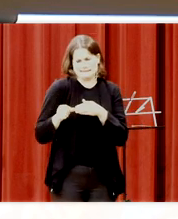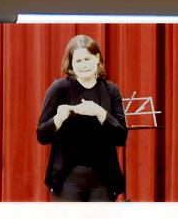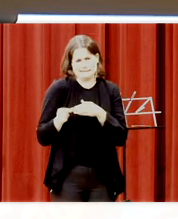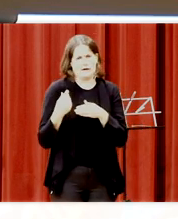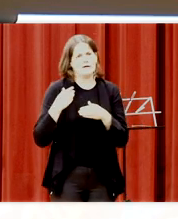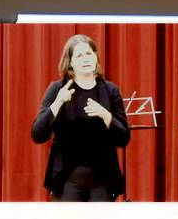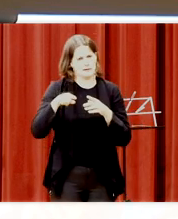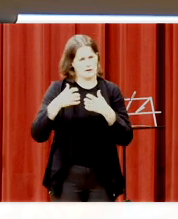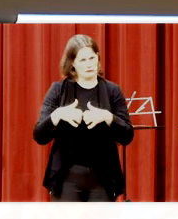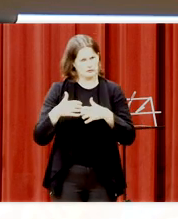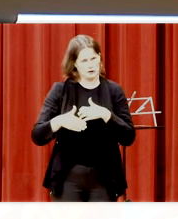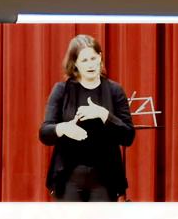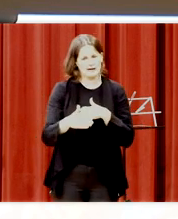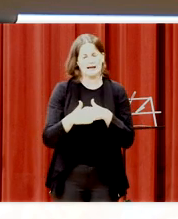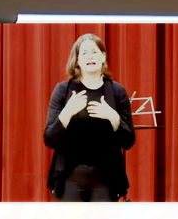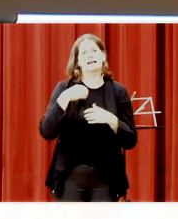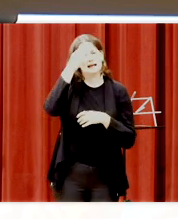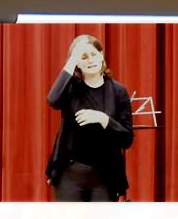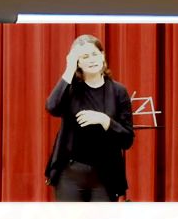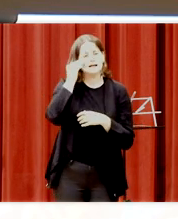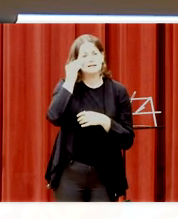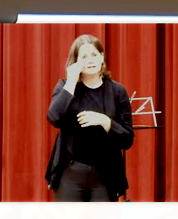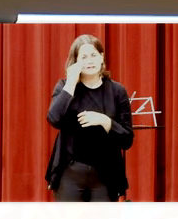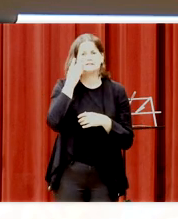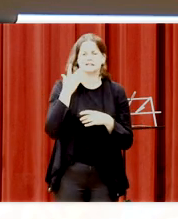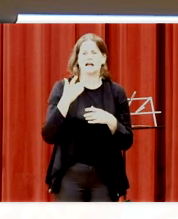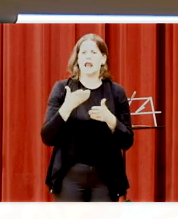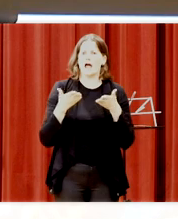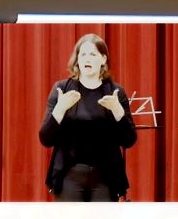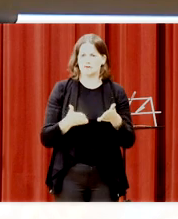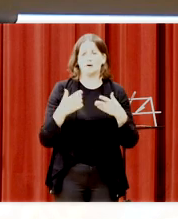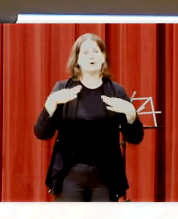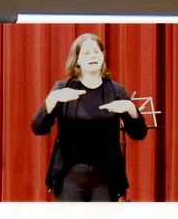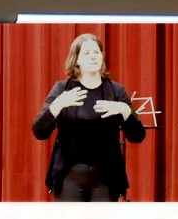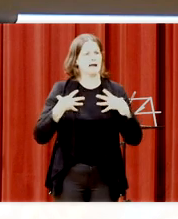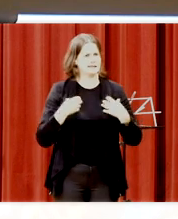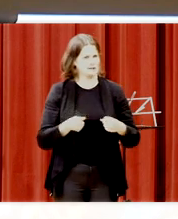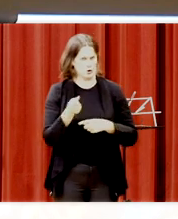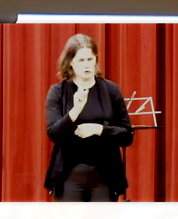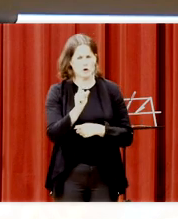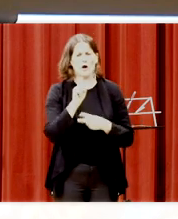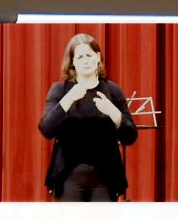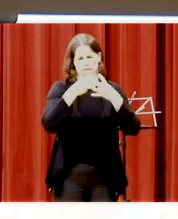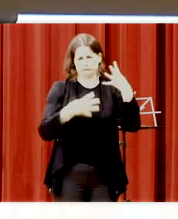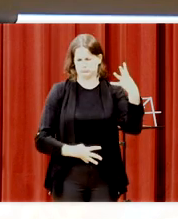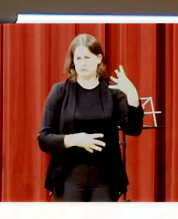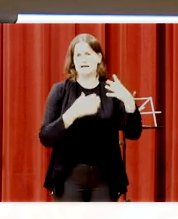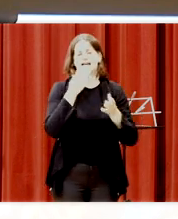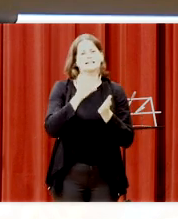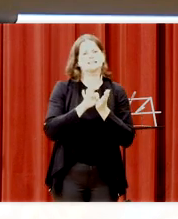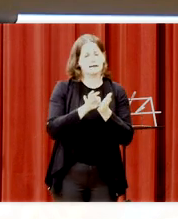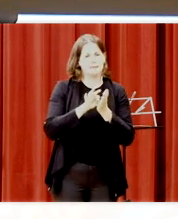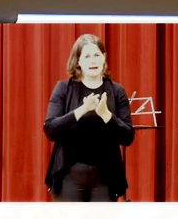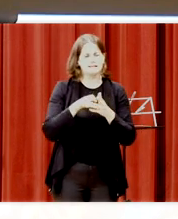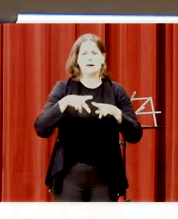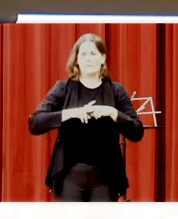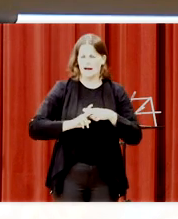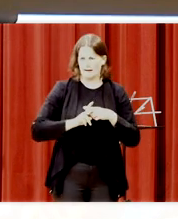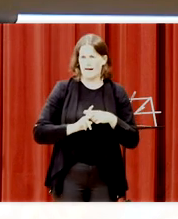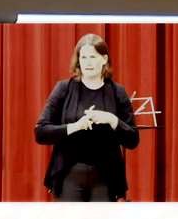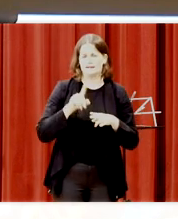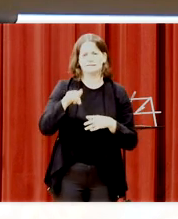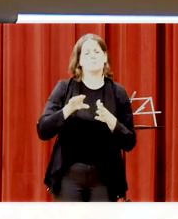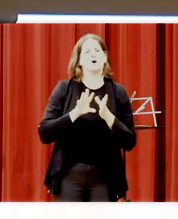els serveis bancaris. Els serveis bancaris utilitzen intel·ligència artificial des de fa molts anys per detectar fraus,